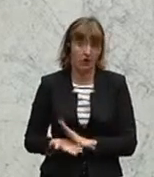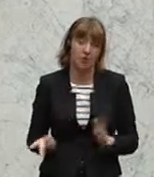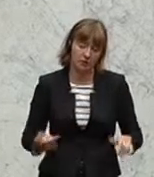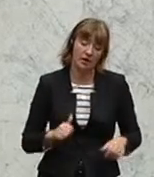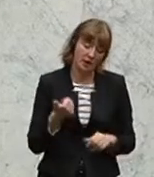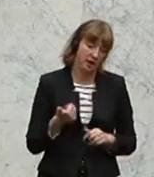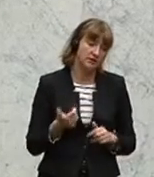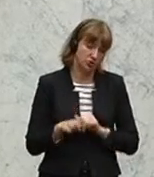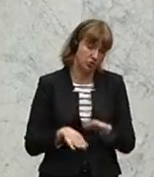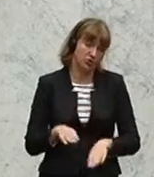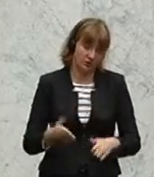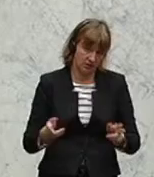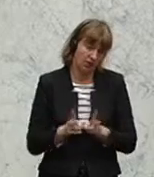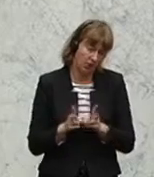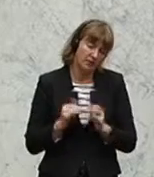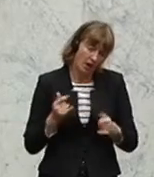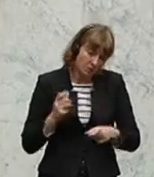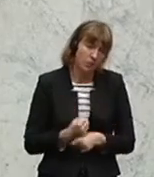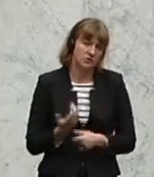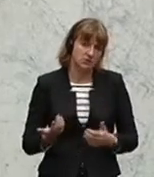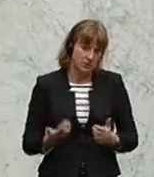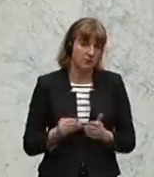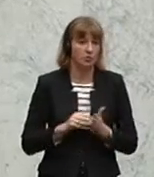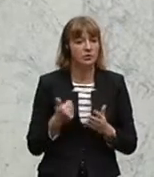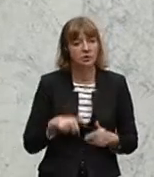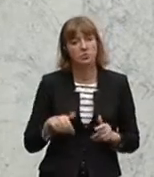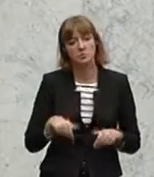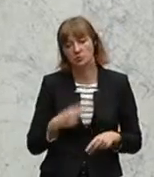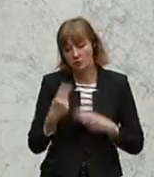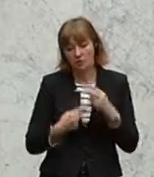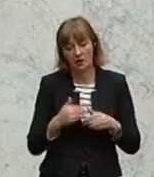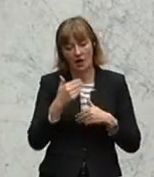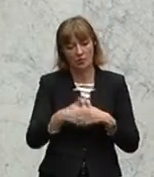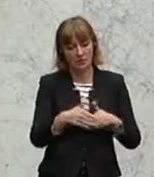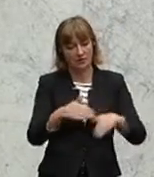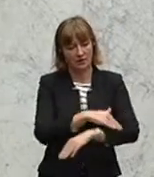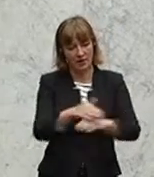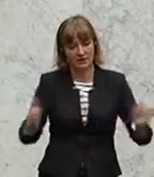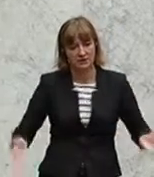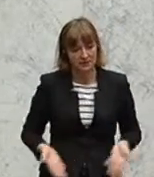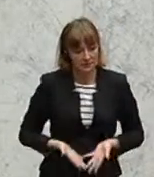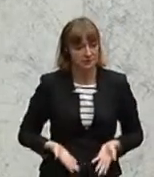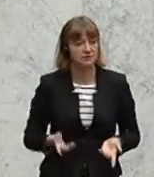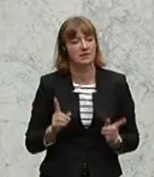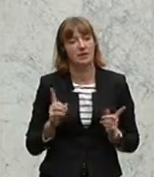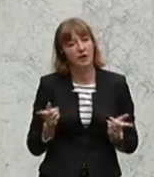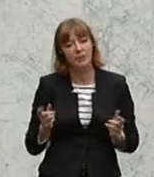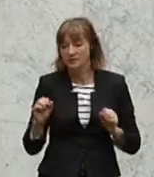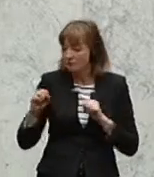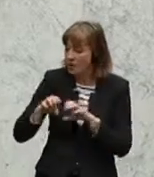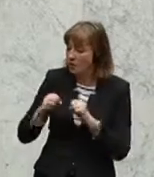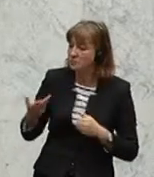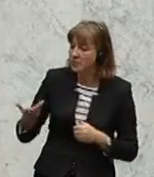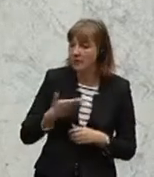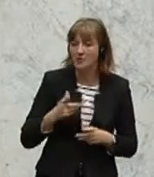auch kleiner Schritt. Dazu gehört dann noch die Kontrolle an den Außengrenzen, aber in Übereinstimmung mit